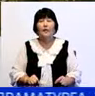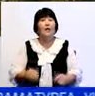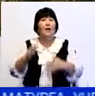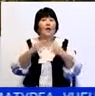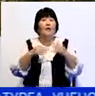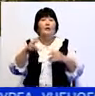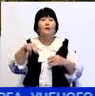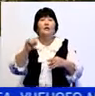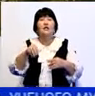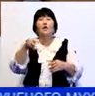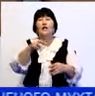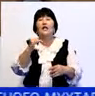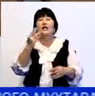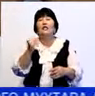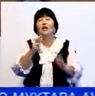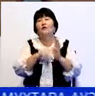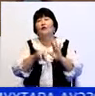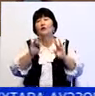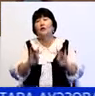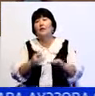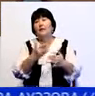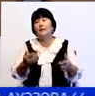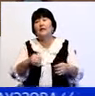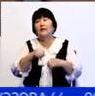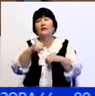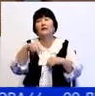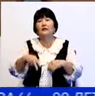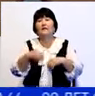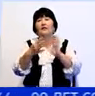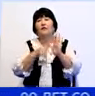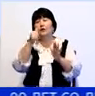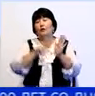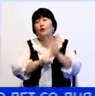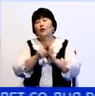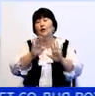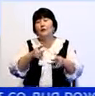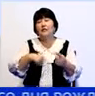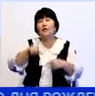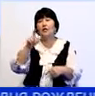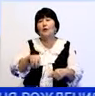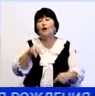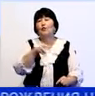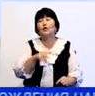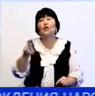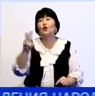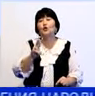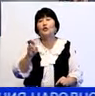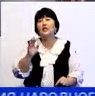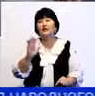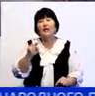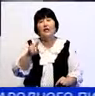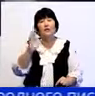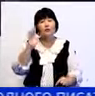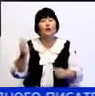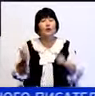Строительство медресе Марал Ишана на 80 мест велось с 2019 года при поддержке местного предпринимателя Мурата Нурсеитова. Здесь